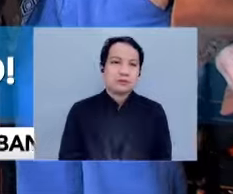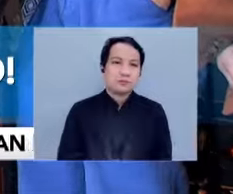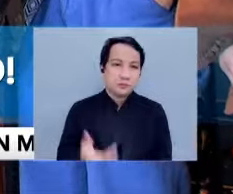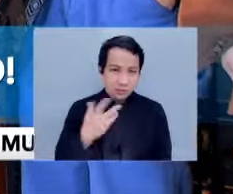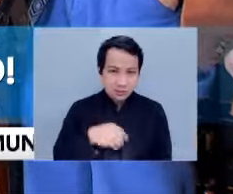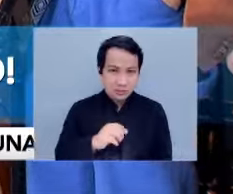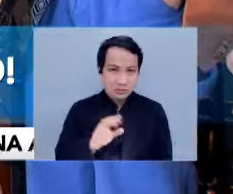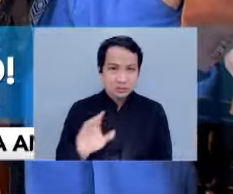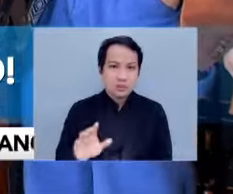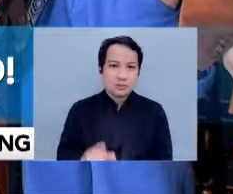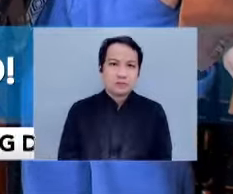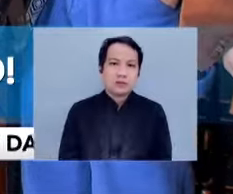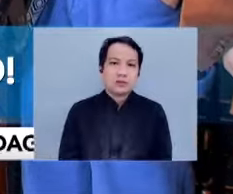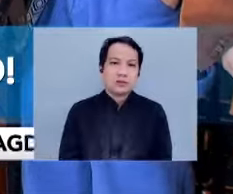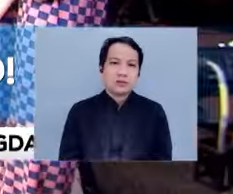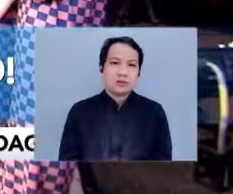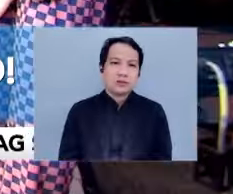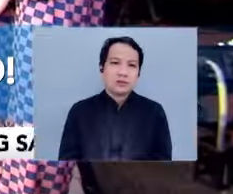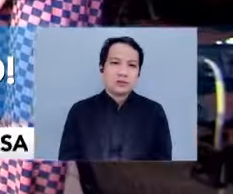yun.